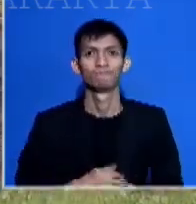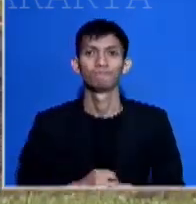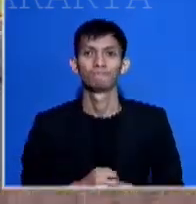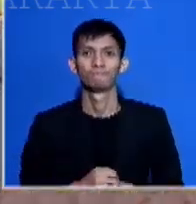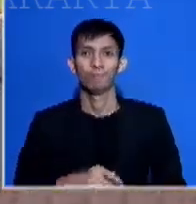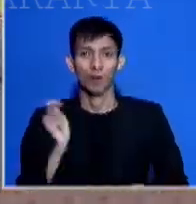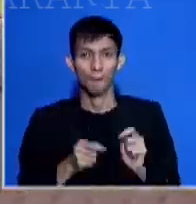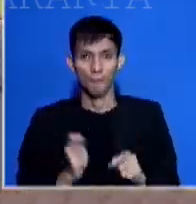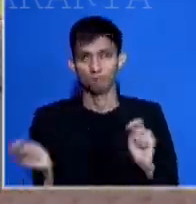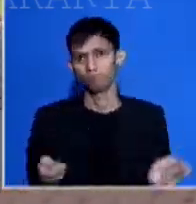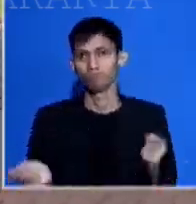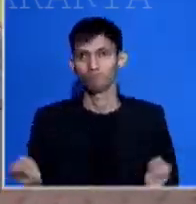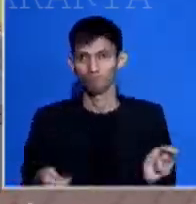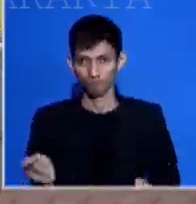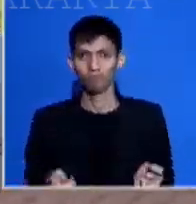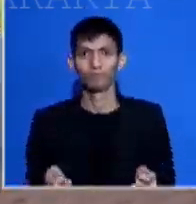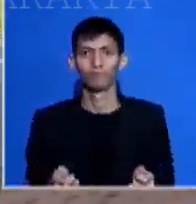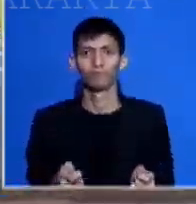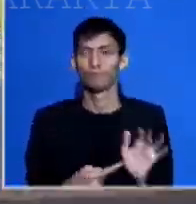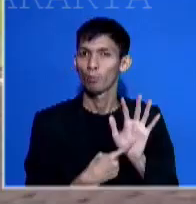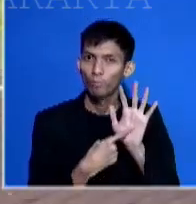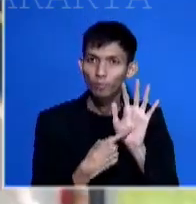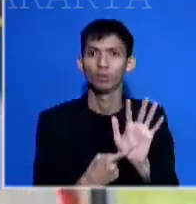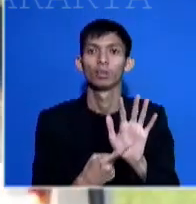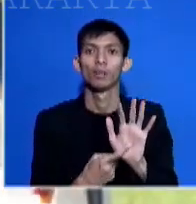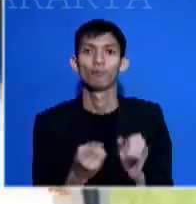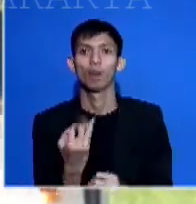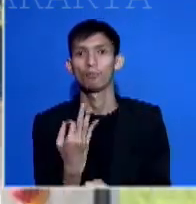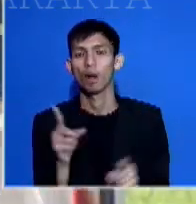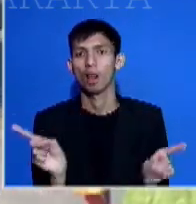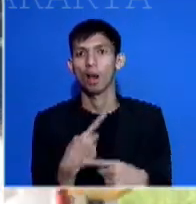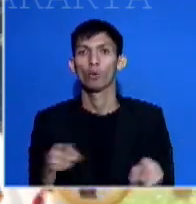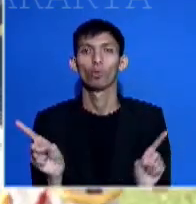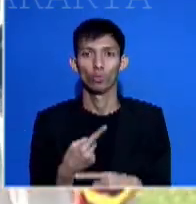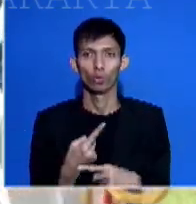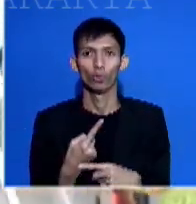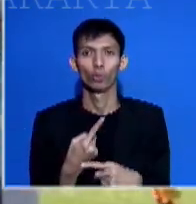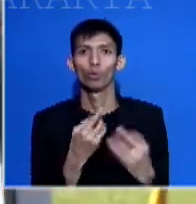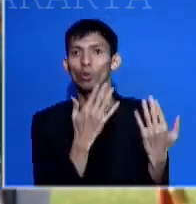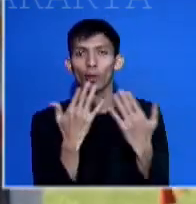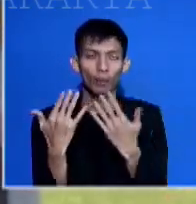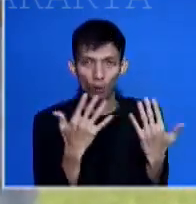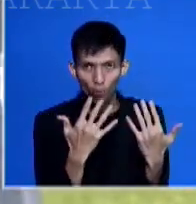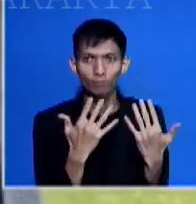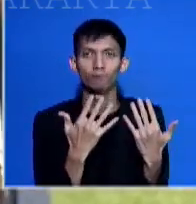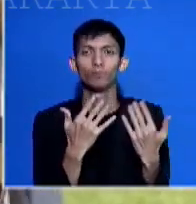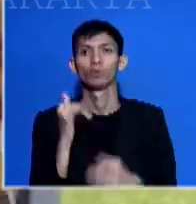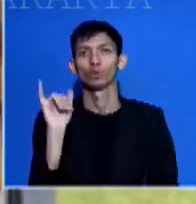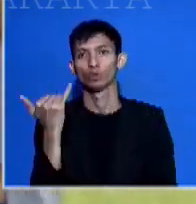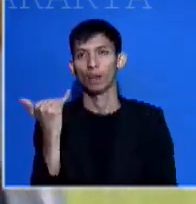Gita Dirgantara Akademi Angkatan Udara menampilkan beberapa lagu, diantaranya Selamat Ulang Tahun dan Yogyakarta.